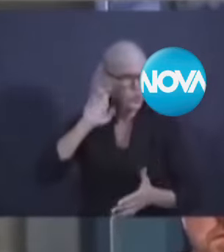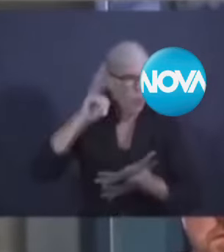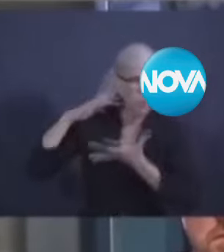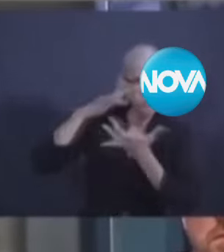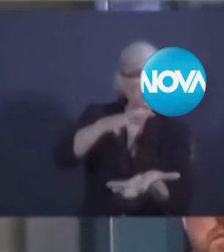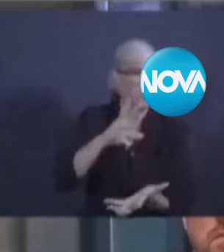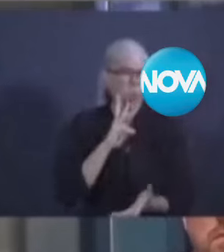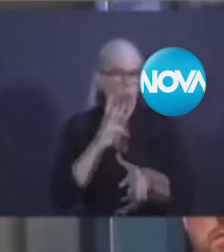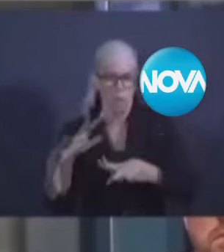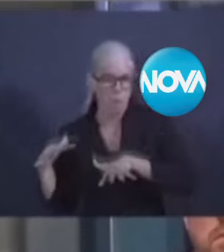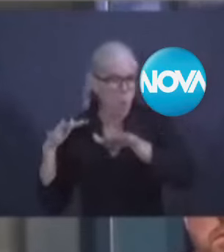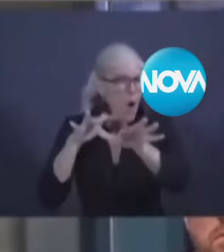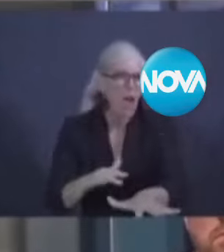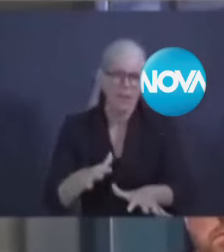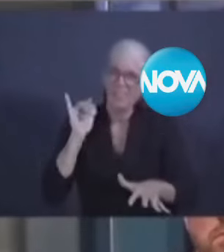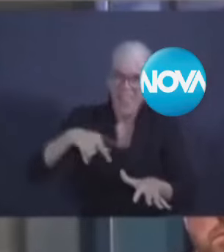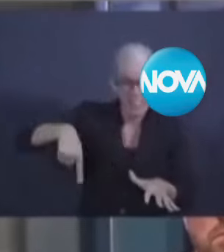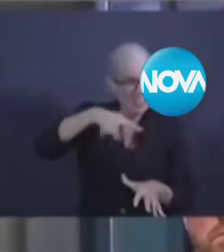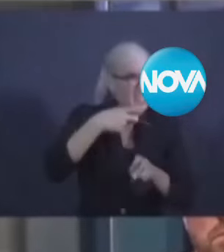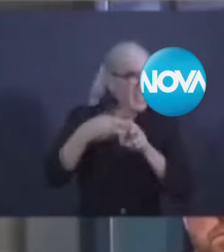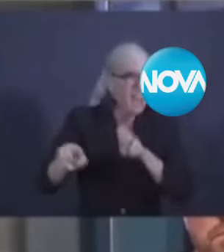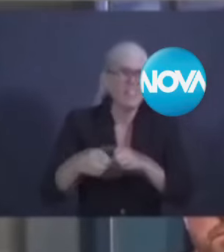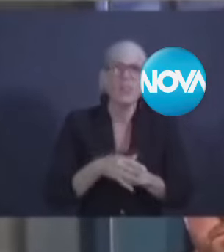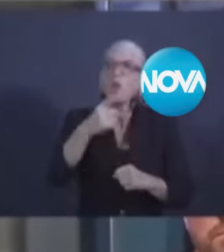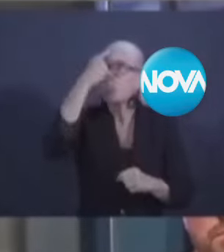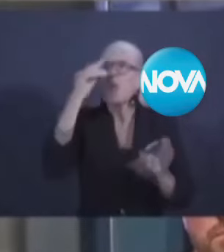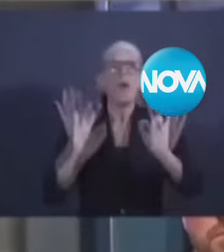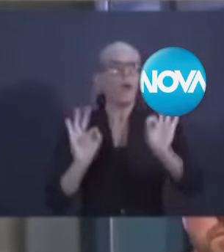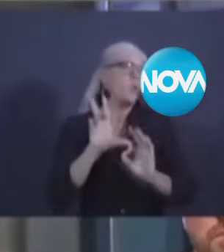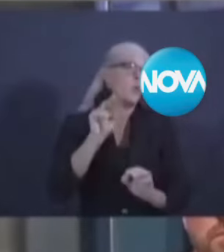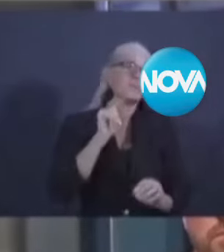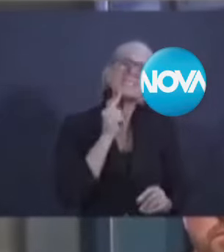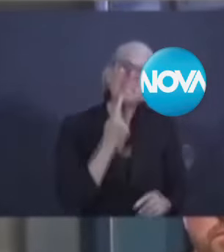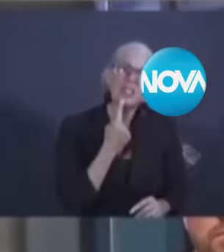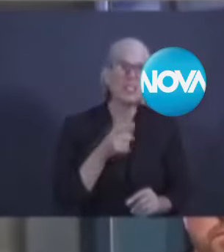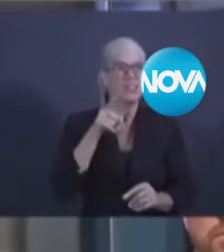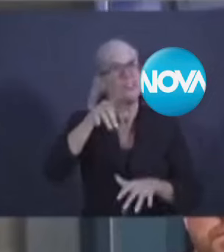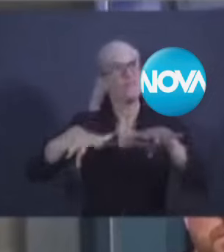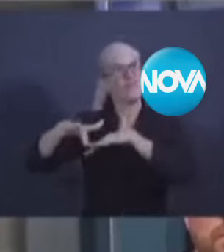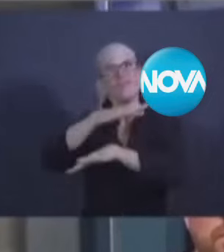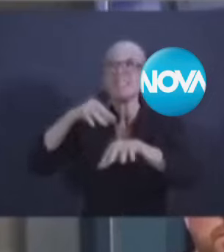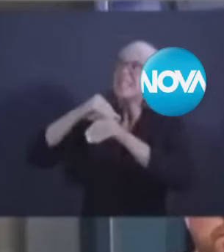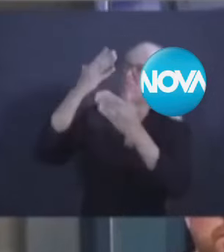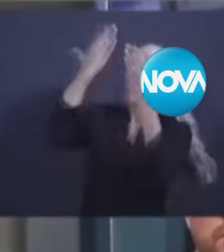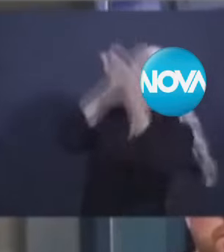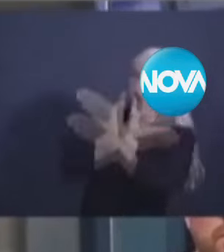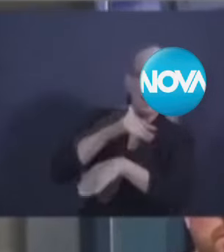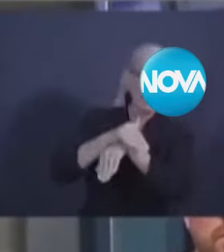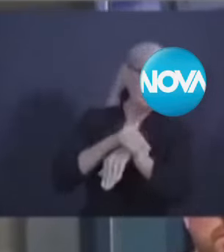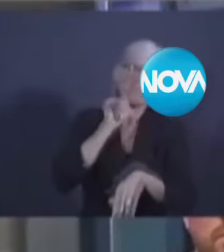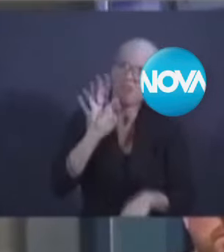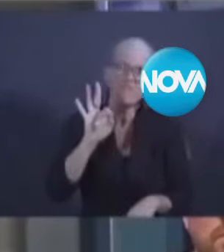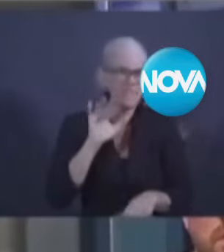количества вода. Обстановката е усложнена, още повече в тъмните часове на деня. Когато слънцето изгрее, ще имате време да